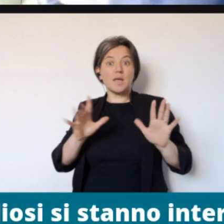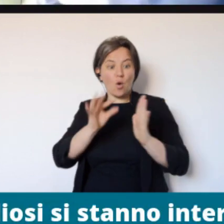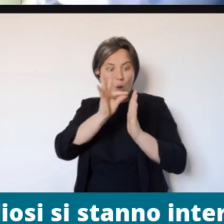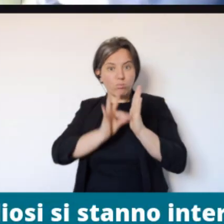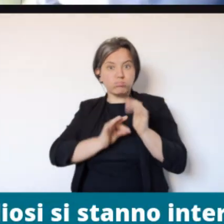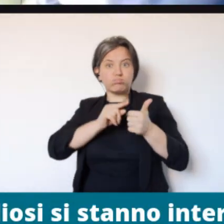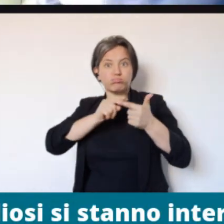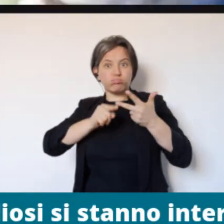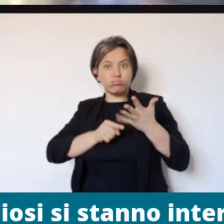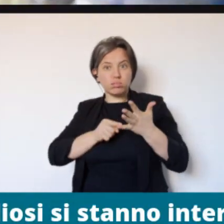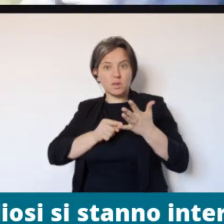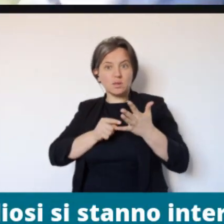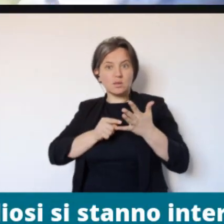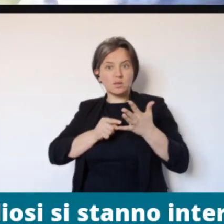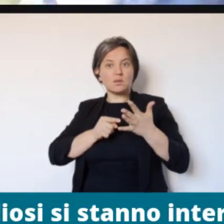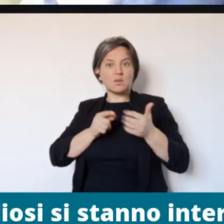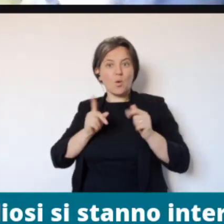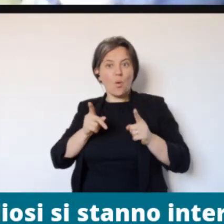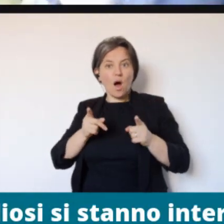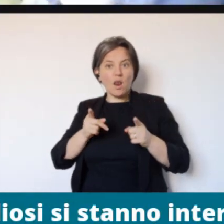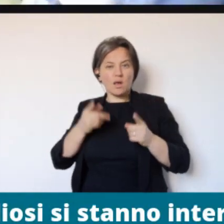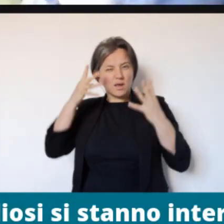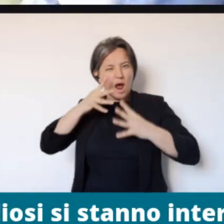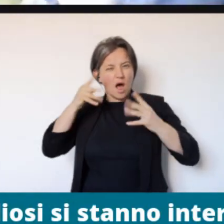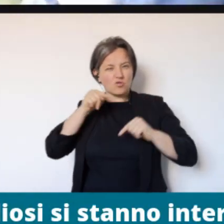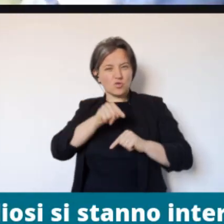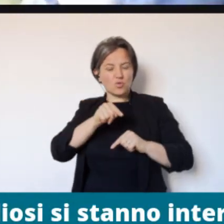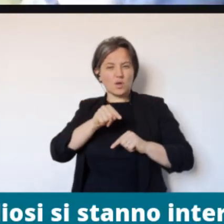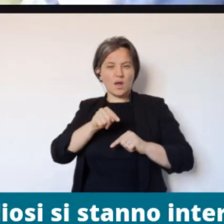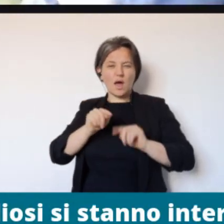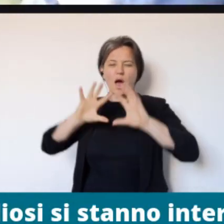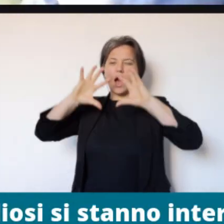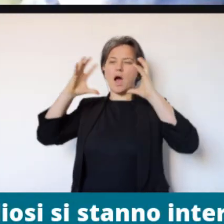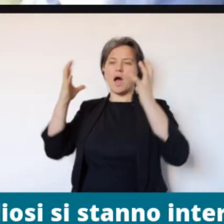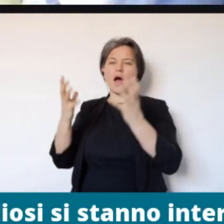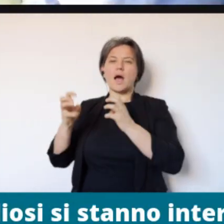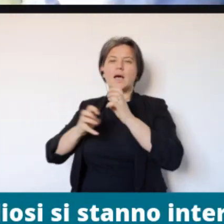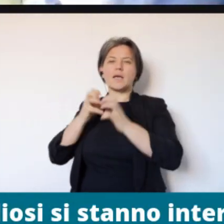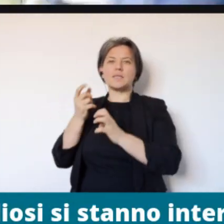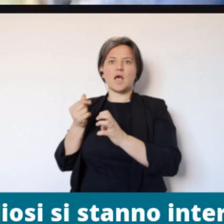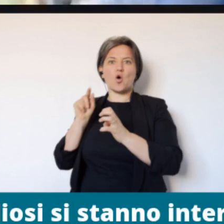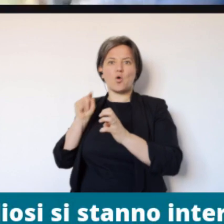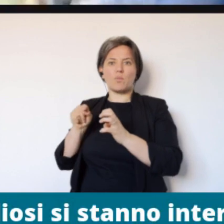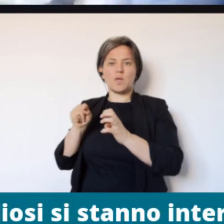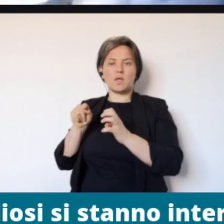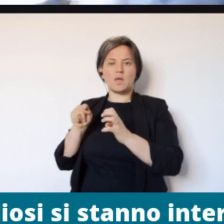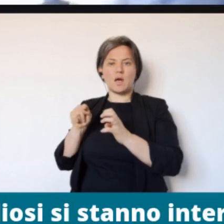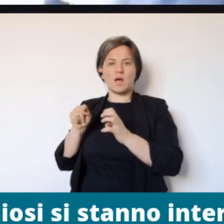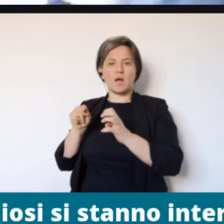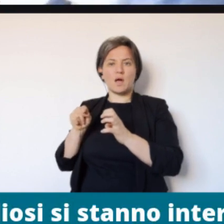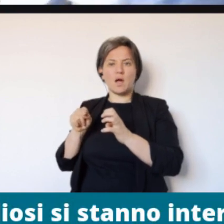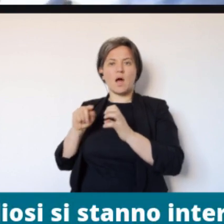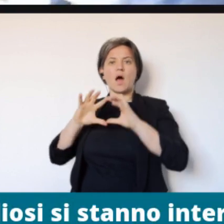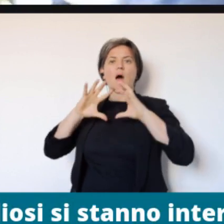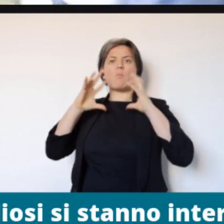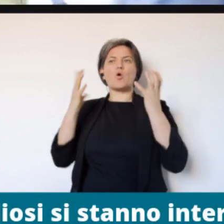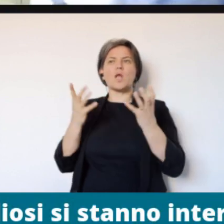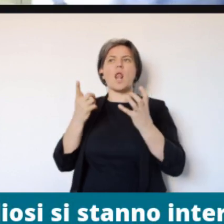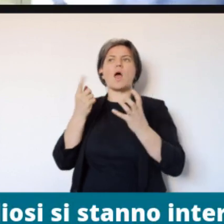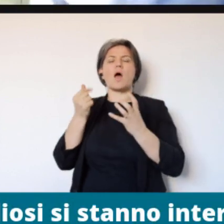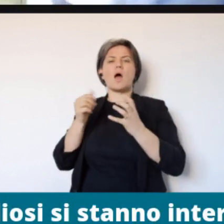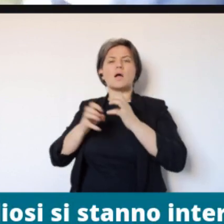quali sono i pericoli per la crisi economica mondiale. E che significa la crisi